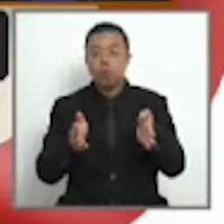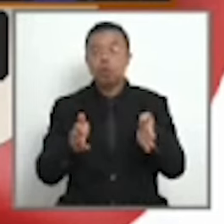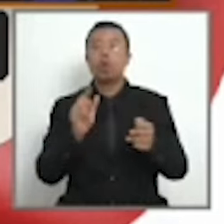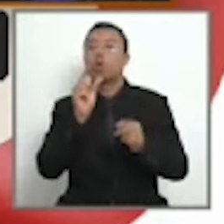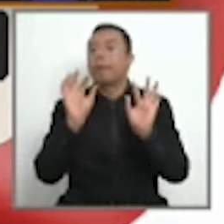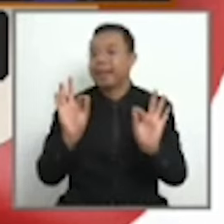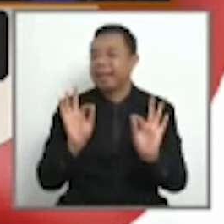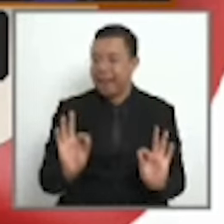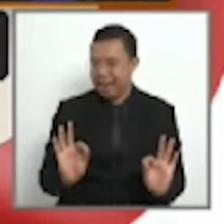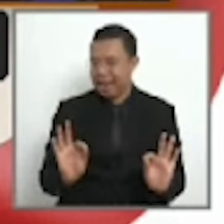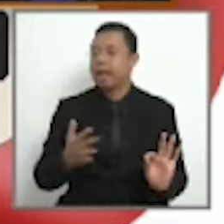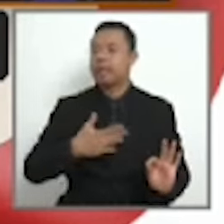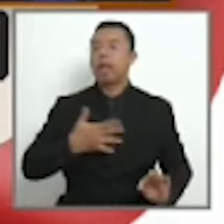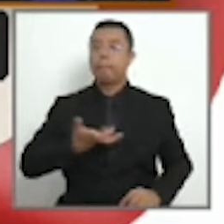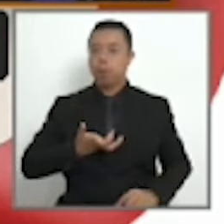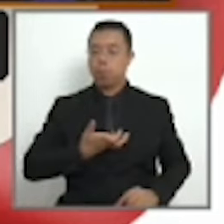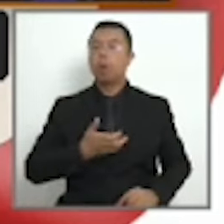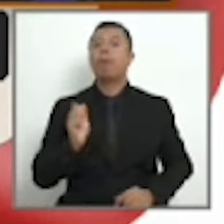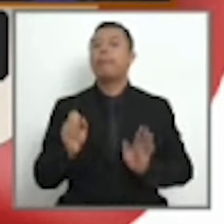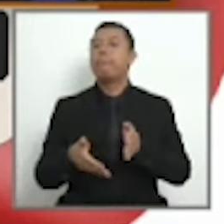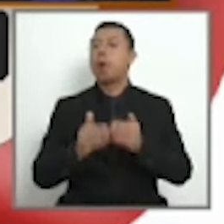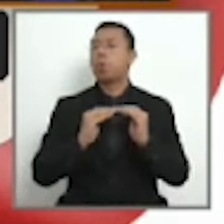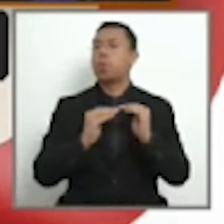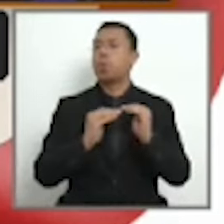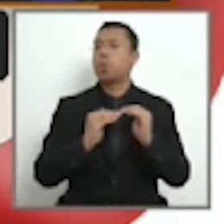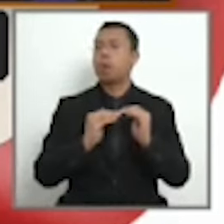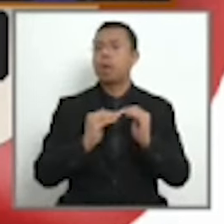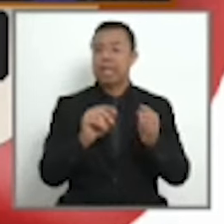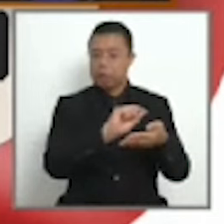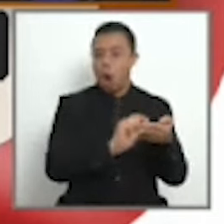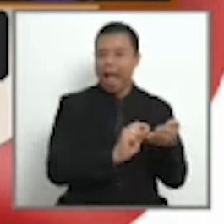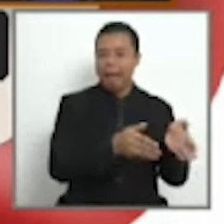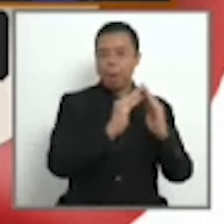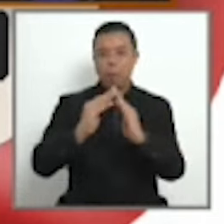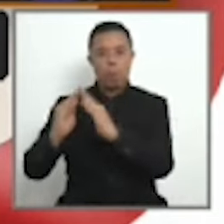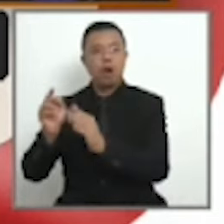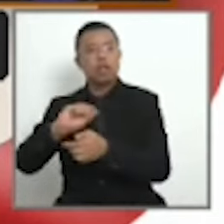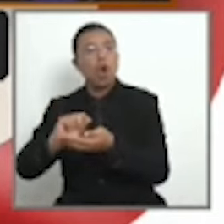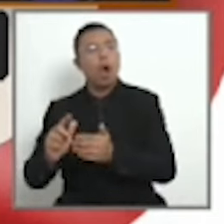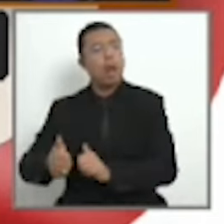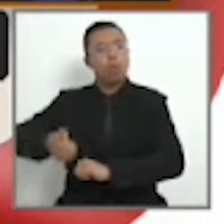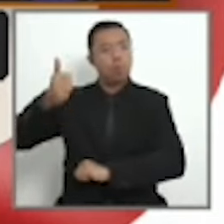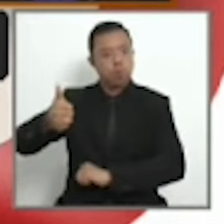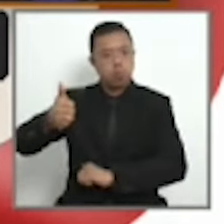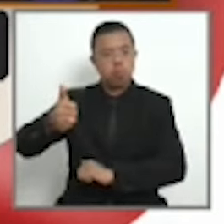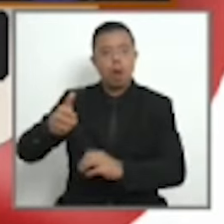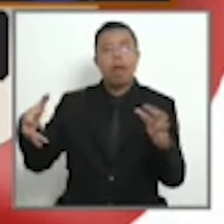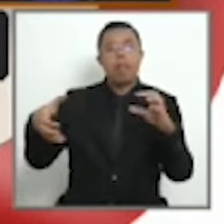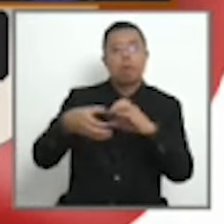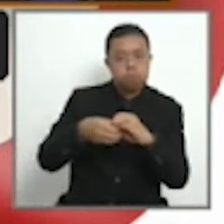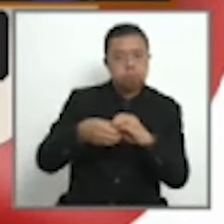pendidikan Saya ingin E membangun sekolah-sekolah unggul terpadu